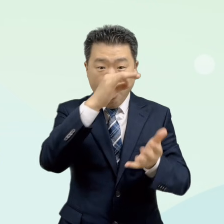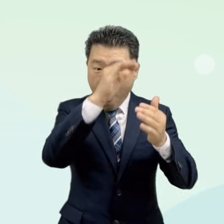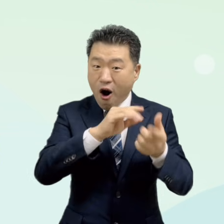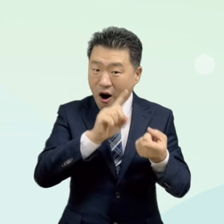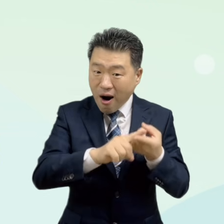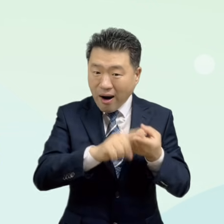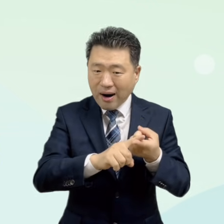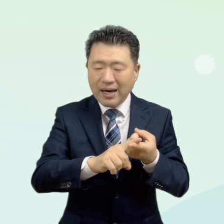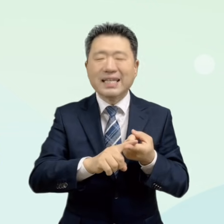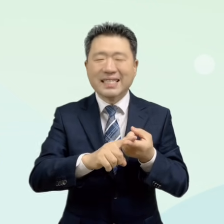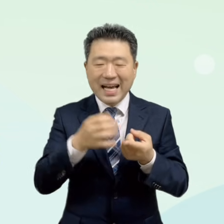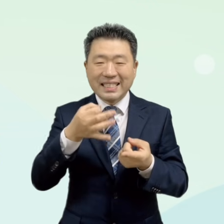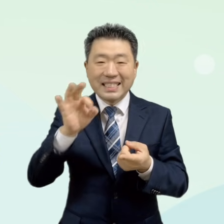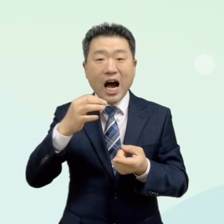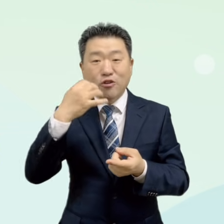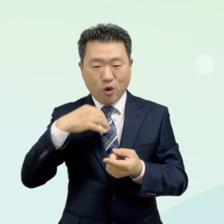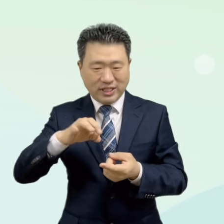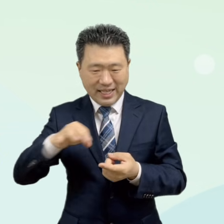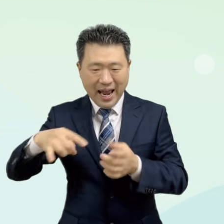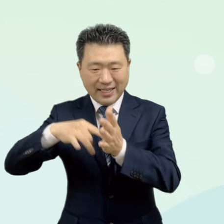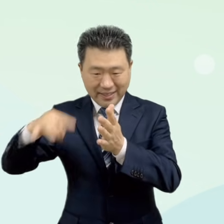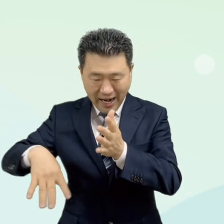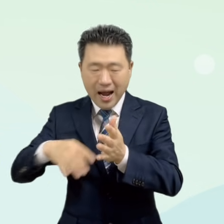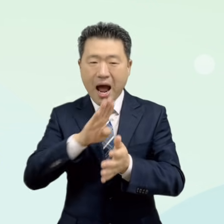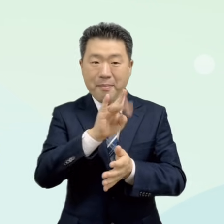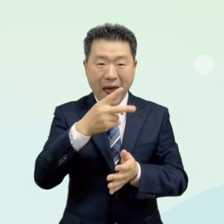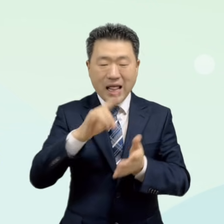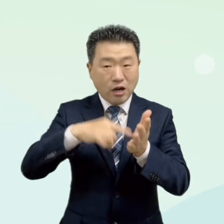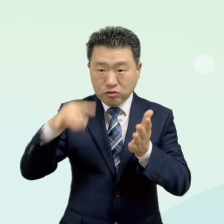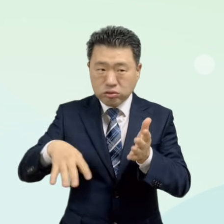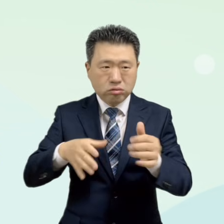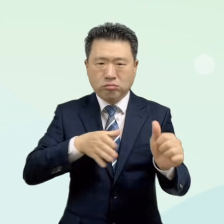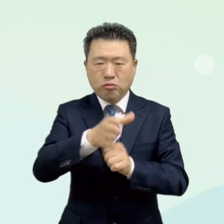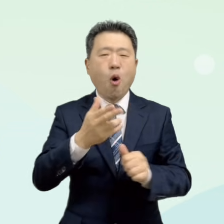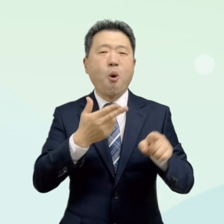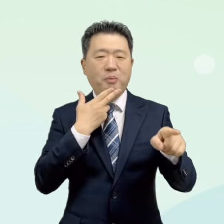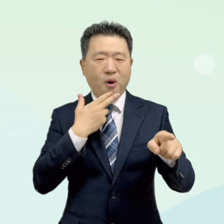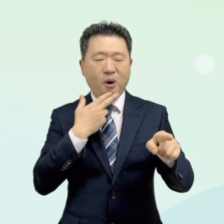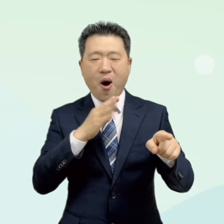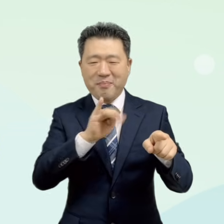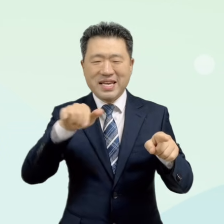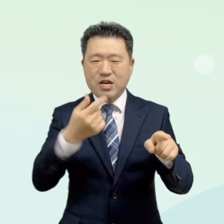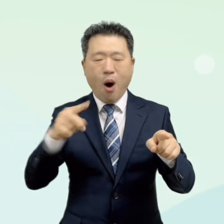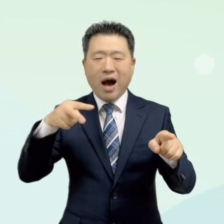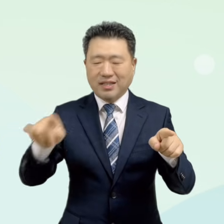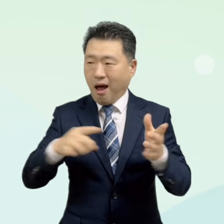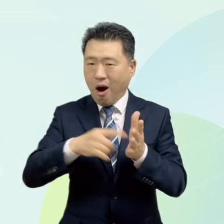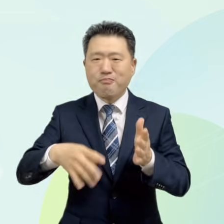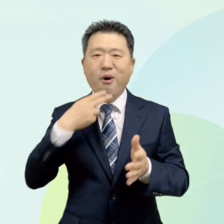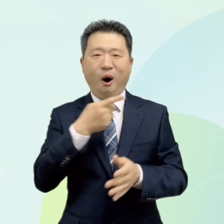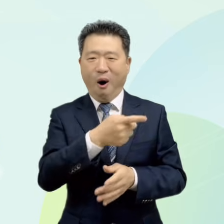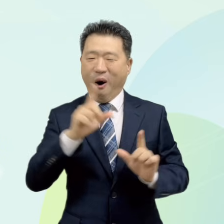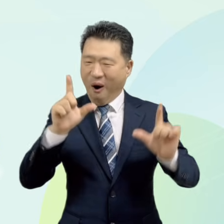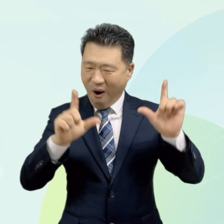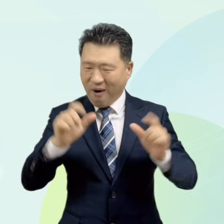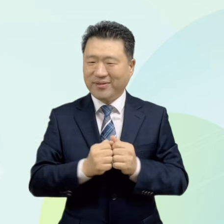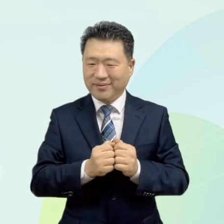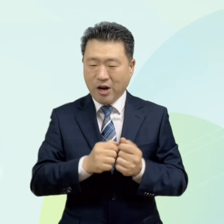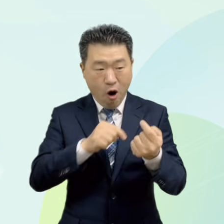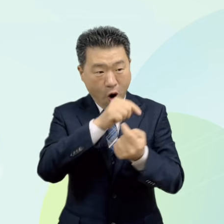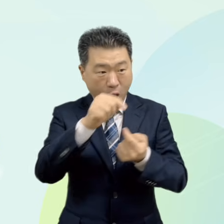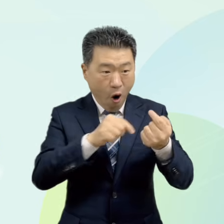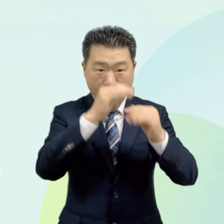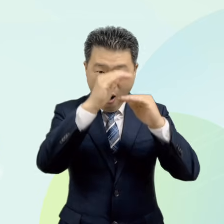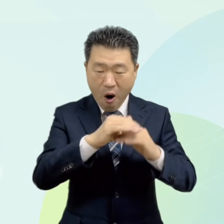대해서는 이자 소득세 또는 배당 소득세를 부과하지 않고 비과세로 운용이 되며 운용 수익에